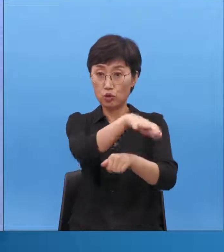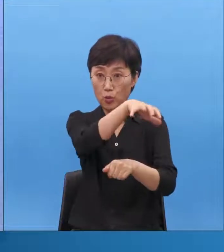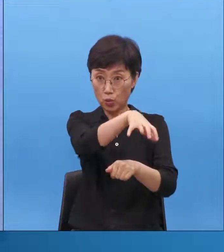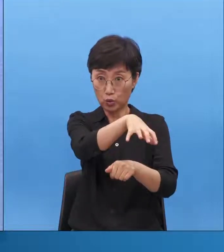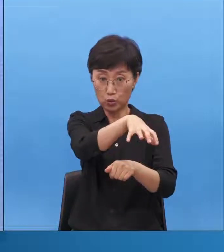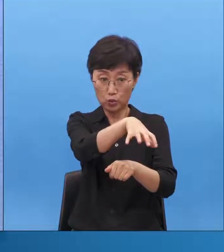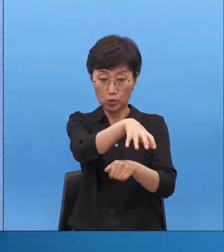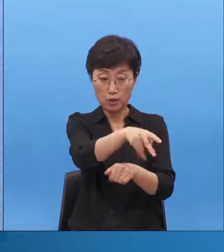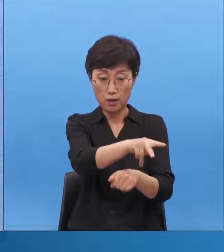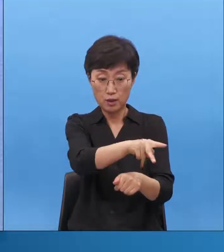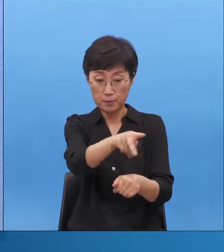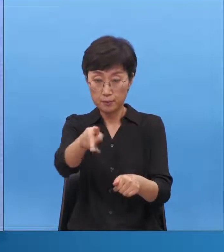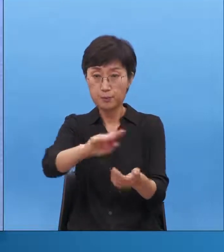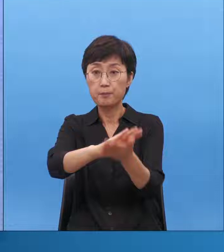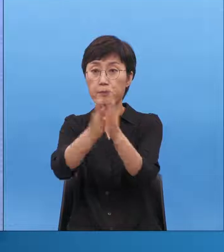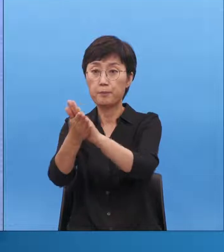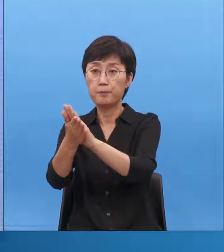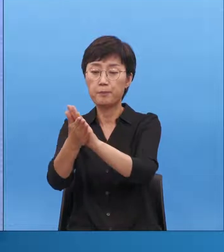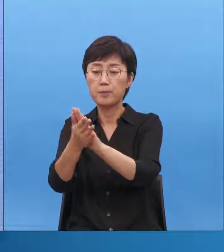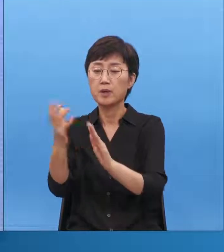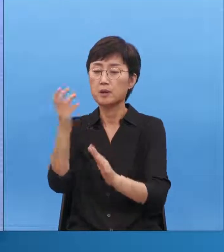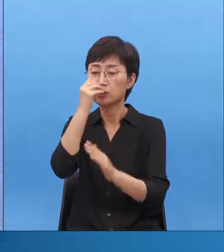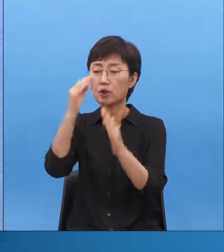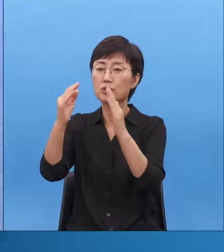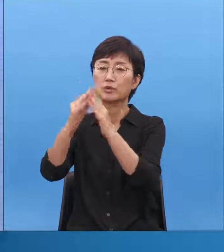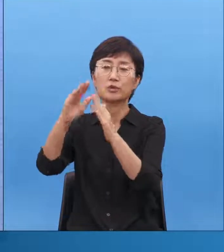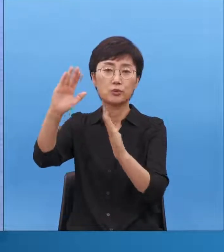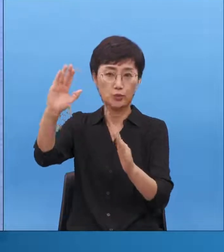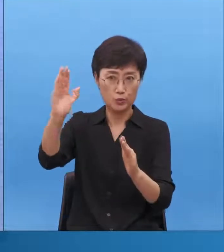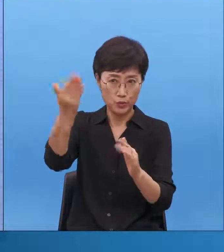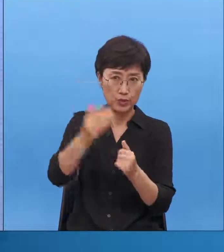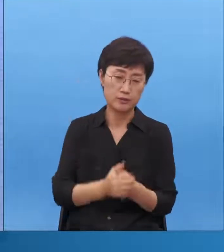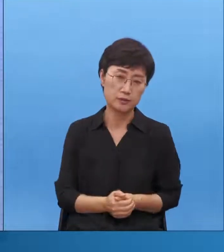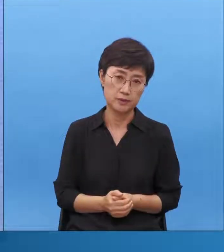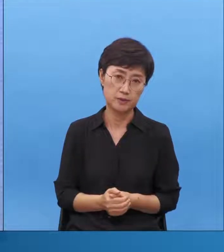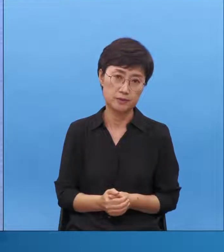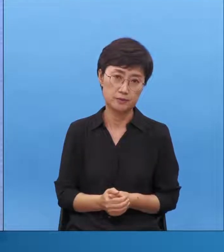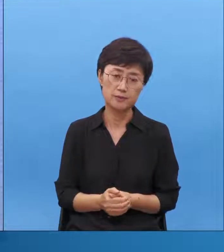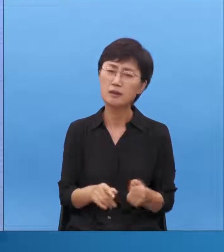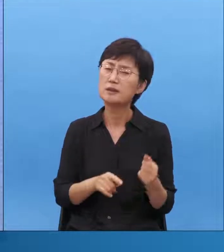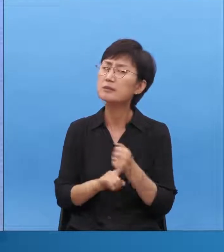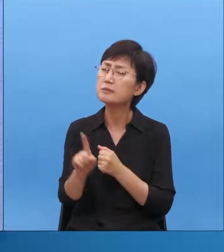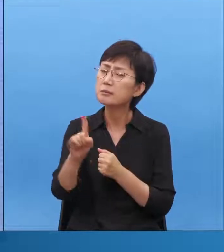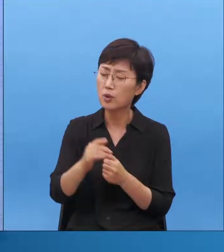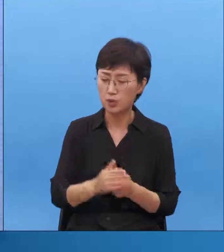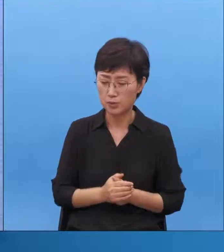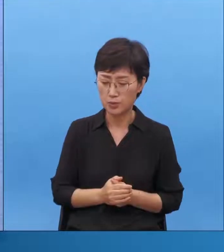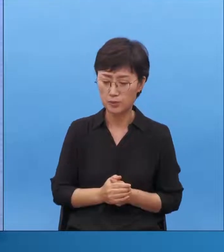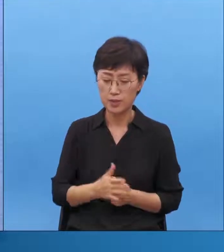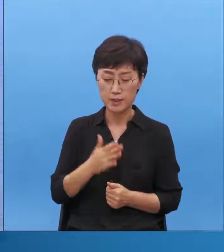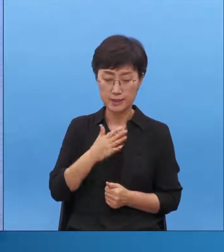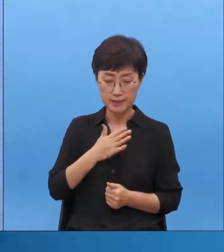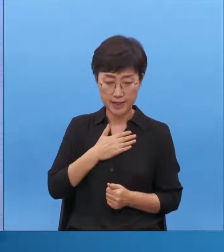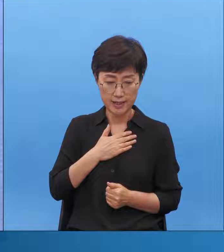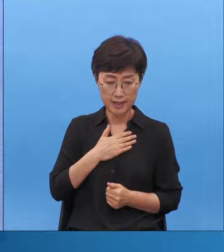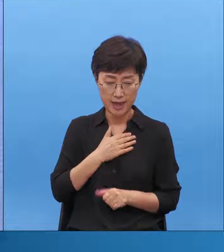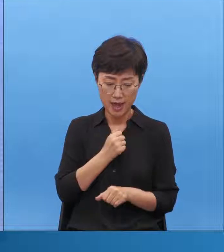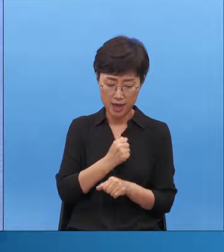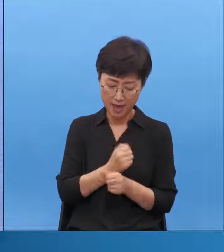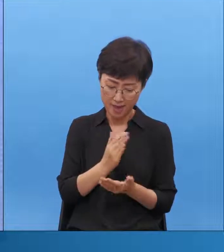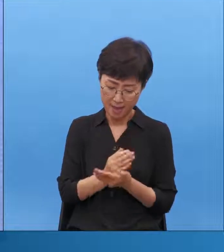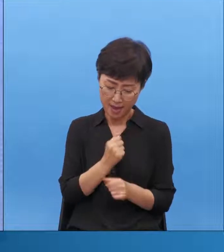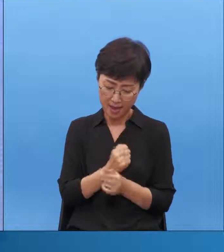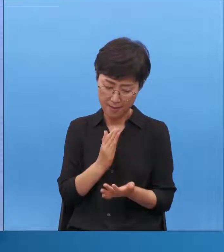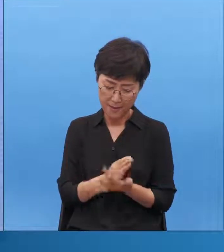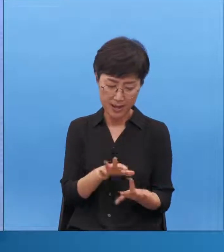temple. 여러분의 모든 선택한 것이 그리스도를 증거하는 성전으로 바뀌는 역사이라고 And the 만들어요. works